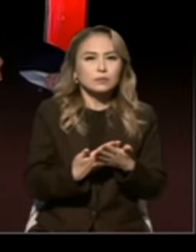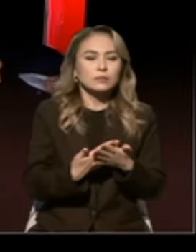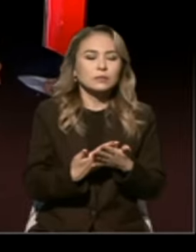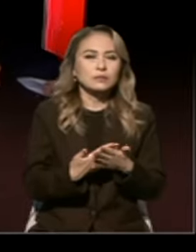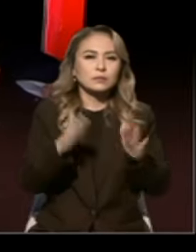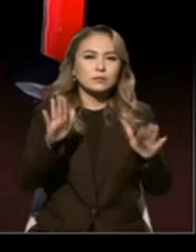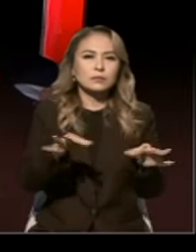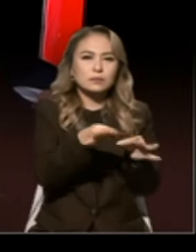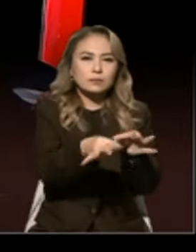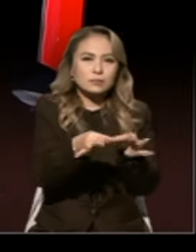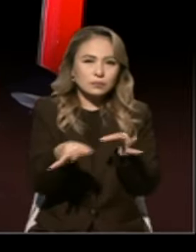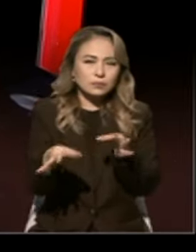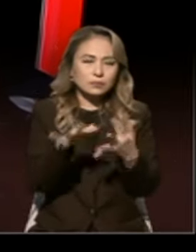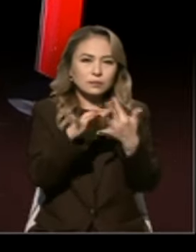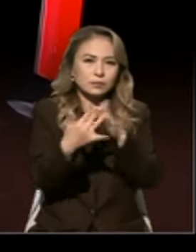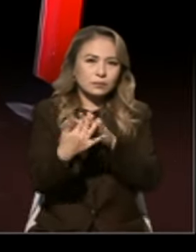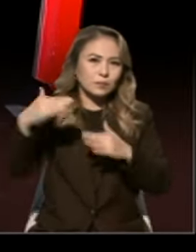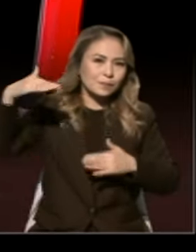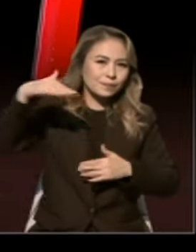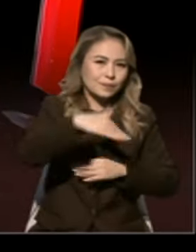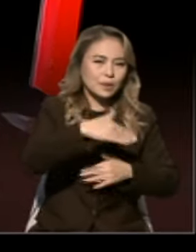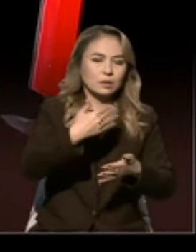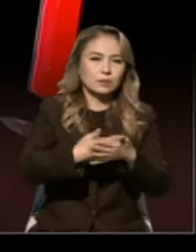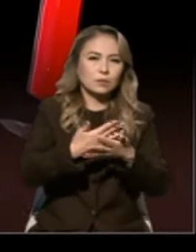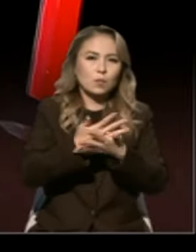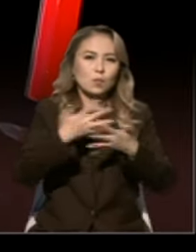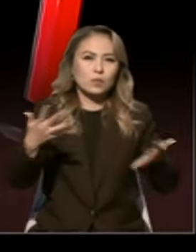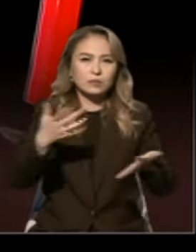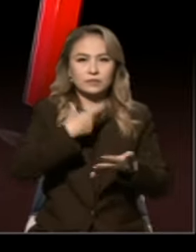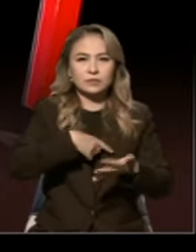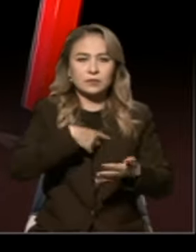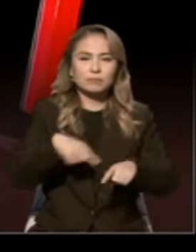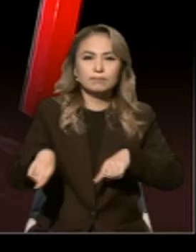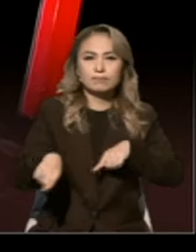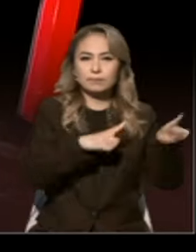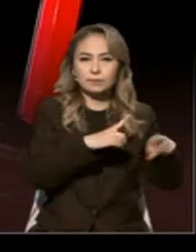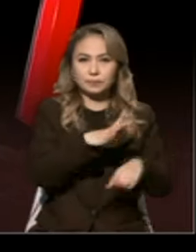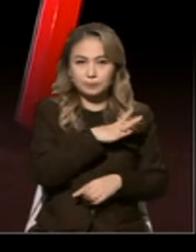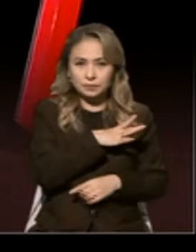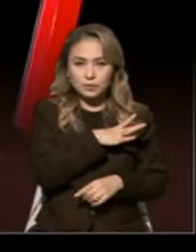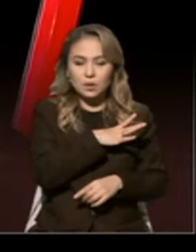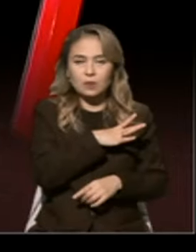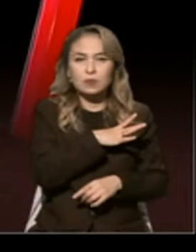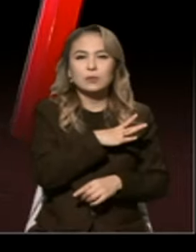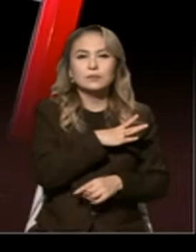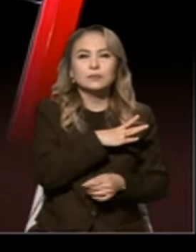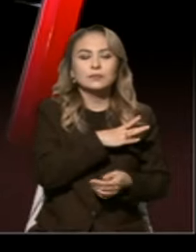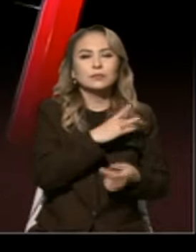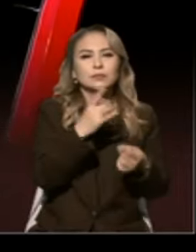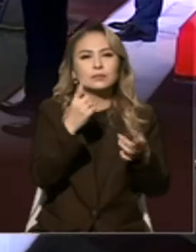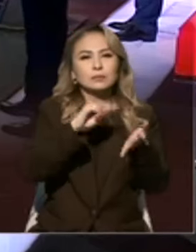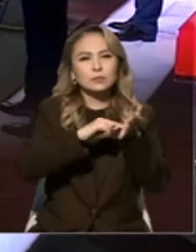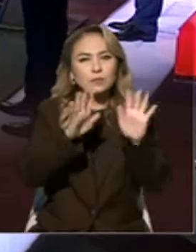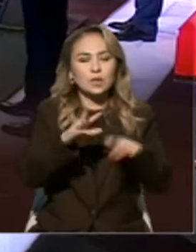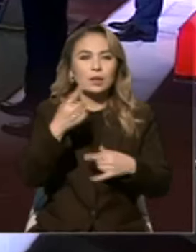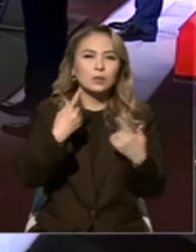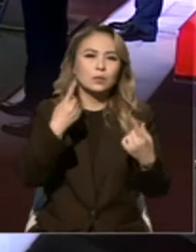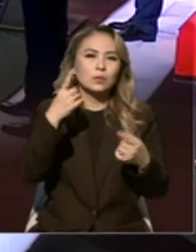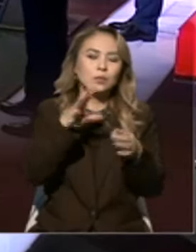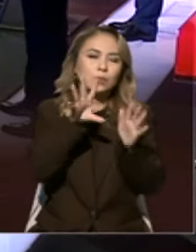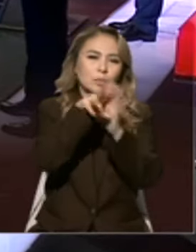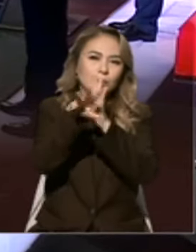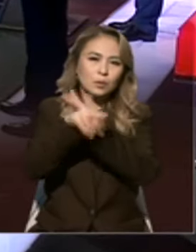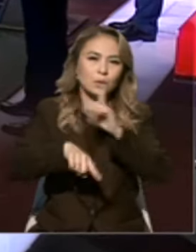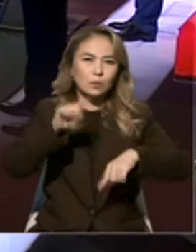елді мекендердегі тұрғындар басым бөлігі жалпы өздері көшіп кеткен болатын эвакуациялық пункттерге, немесе уақытша туған